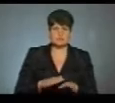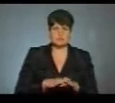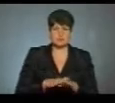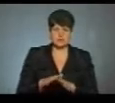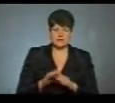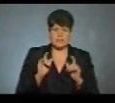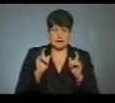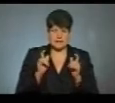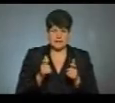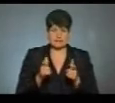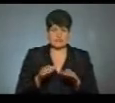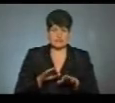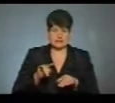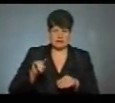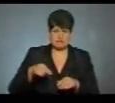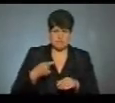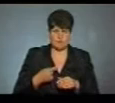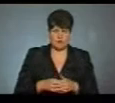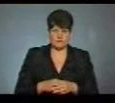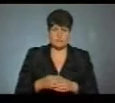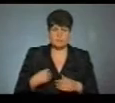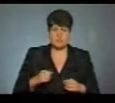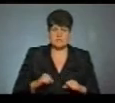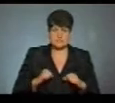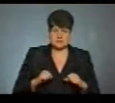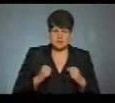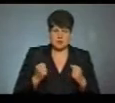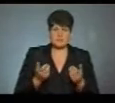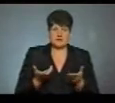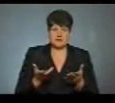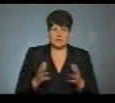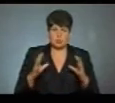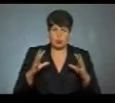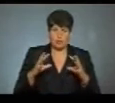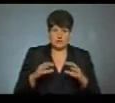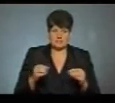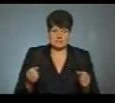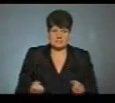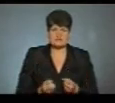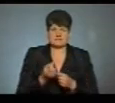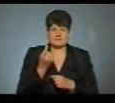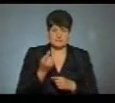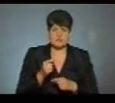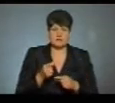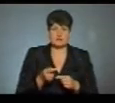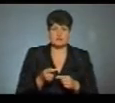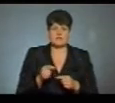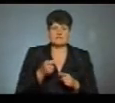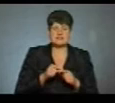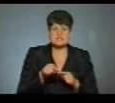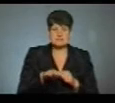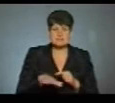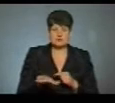дотримувалися карантинних вимог та обмежень. Ми стараємось якось погасити спалах захворювання у цій зоні.